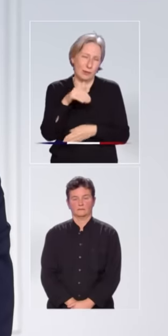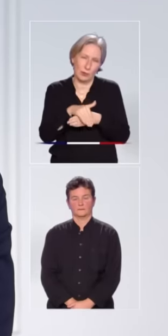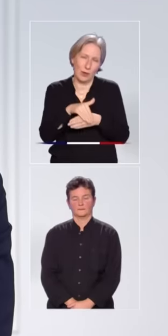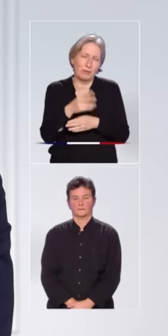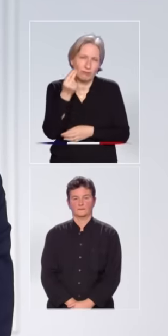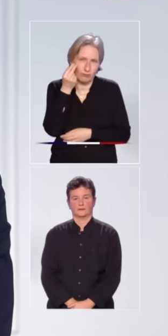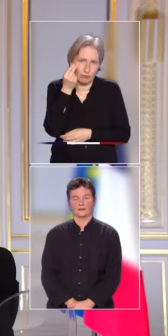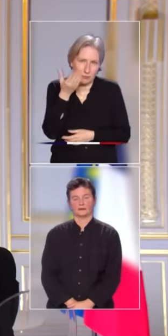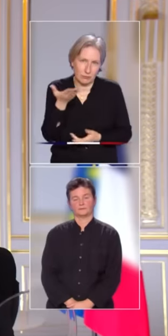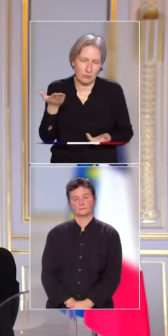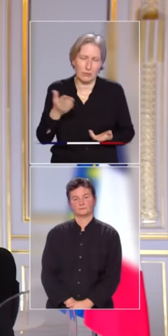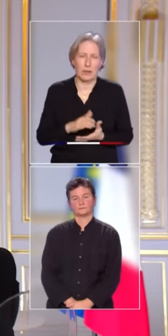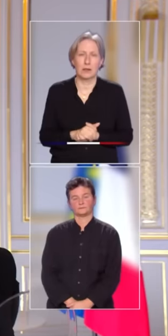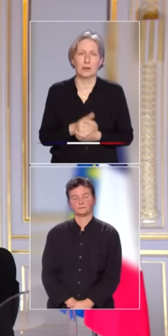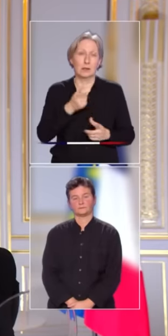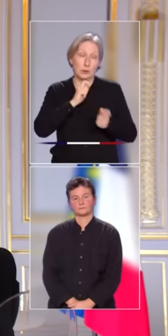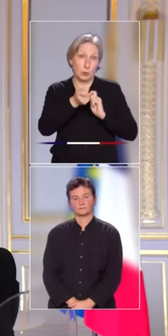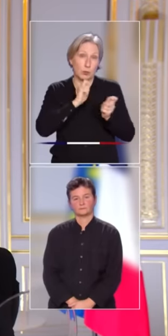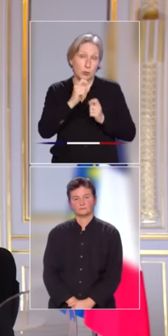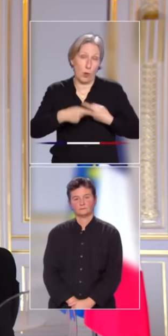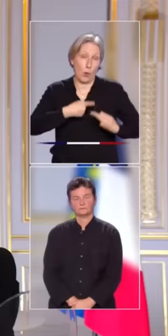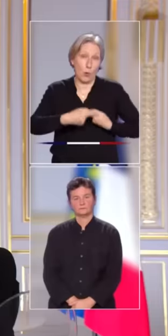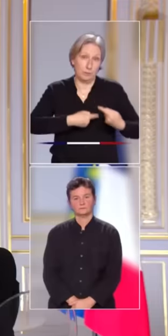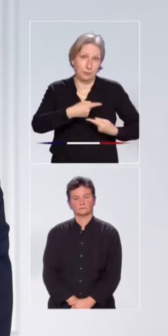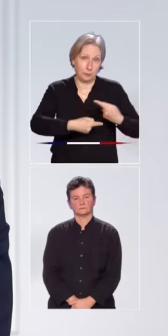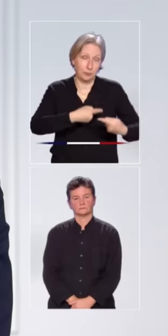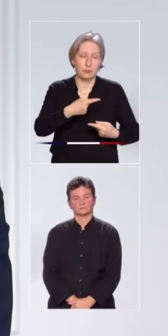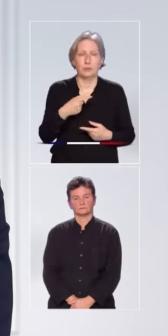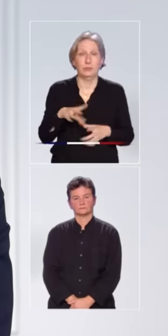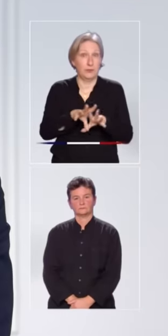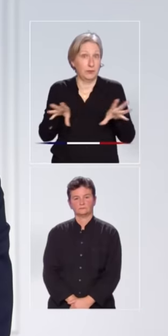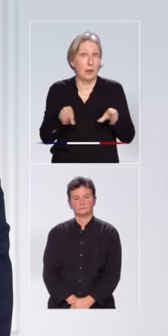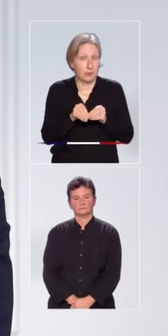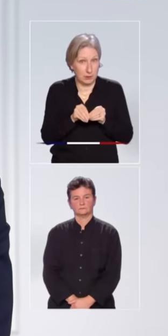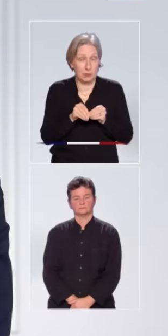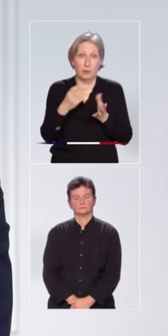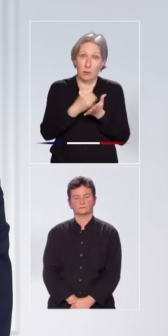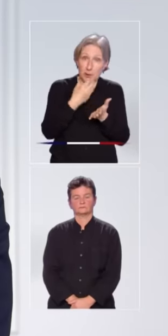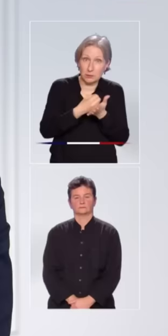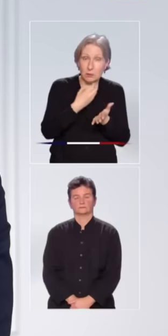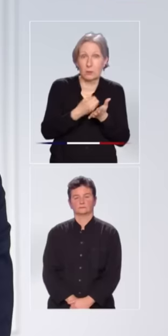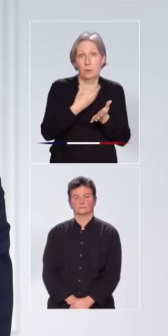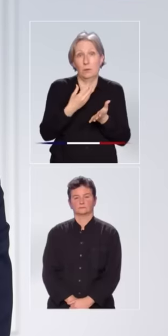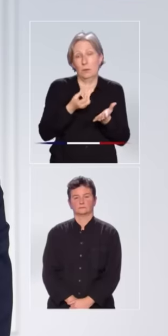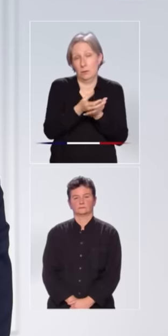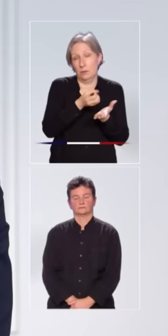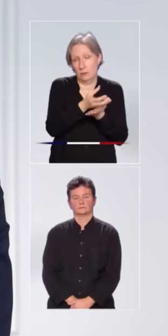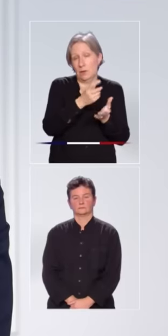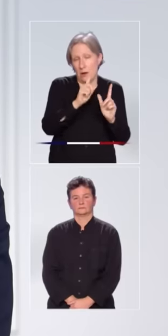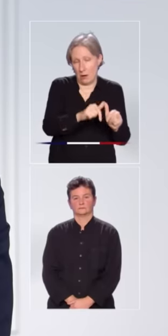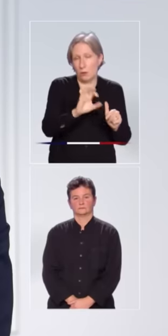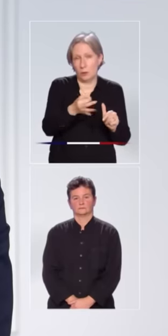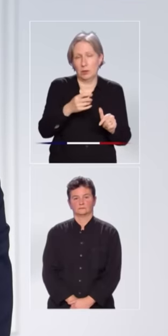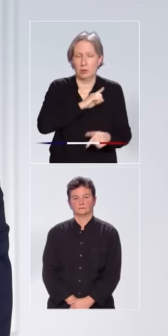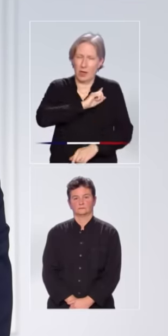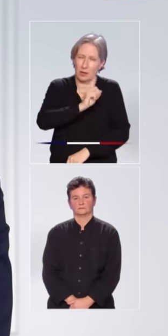comprendrez. Les discussions sont en cours, seules les familles sont informées. Les discussions sont en cours, nous mettons beaucoup d'énergie et je